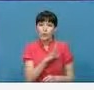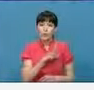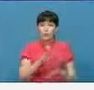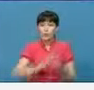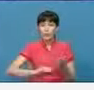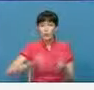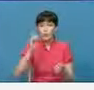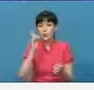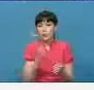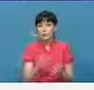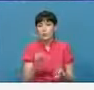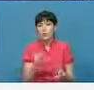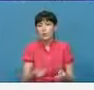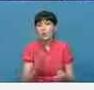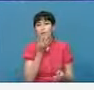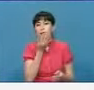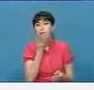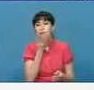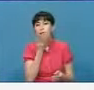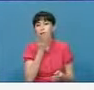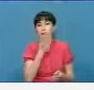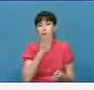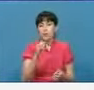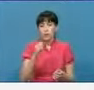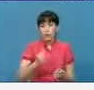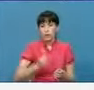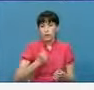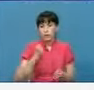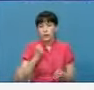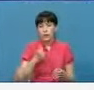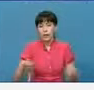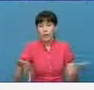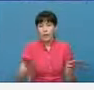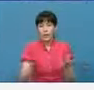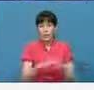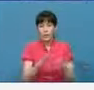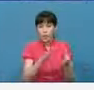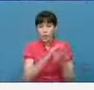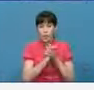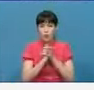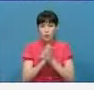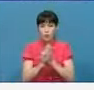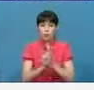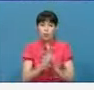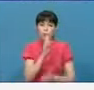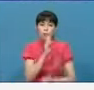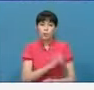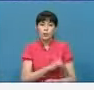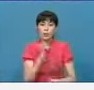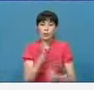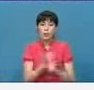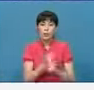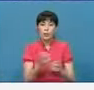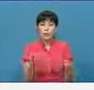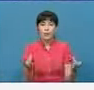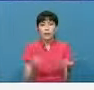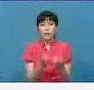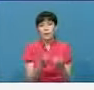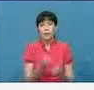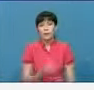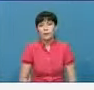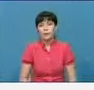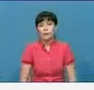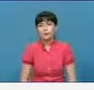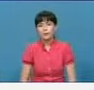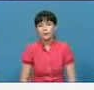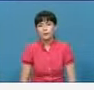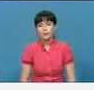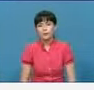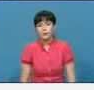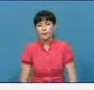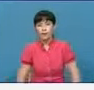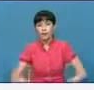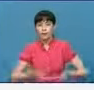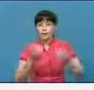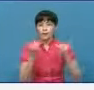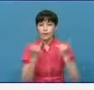Журналистер ұлттық, елдік тұрғыда жұдырықтай жұмылып, жұмыс істеу керек деген тоқтамға келді. Бүгінгі